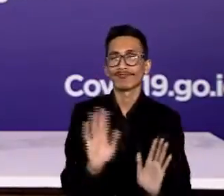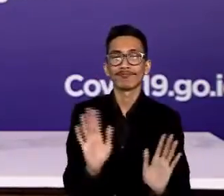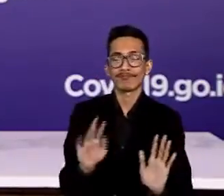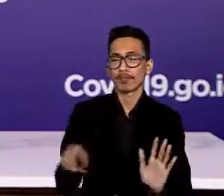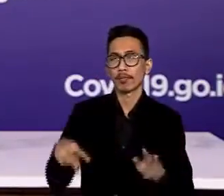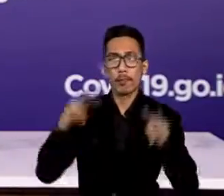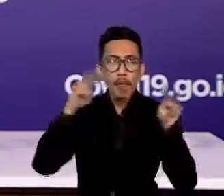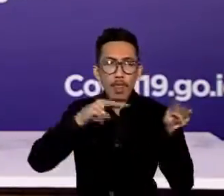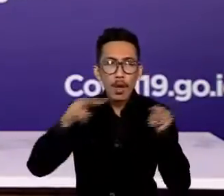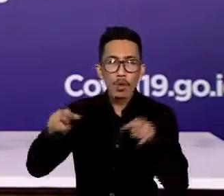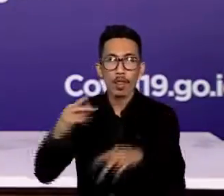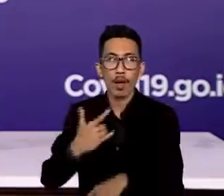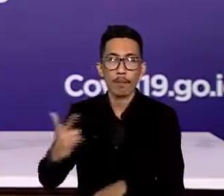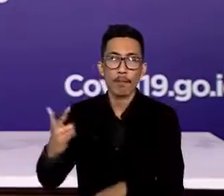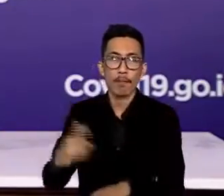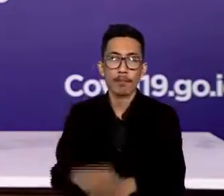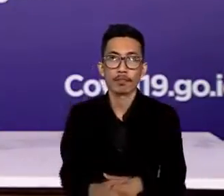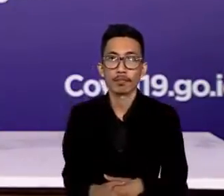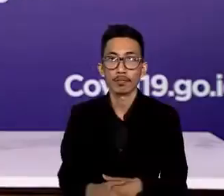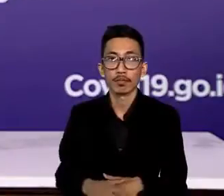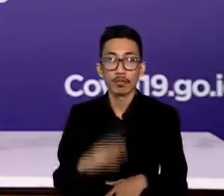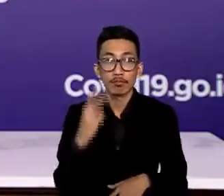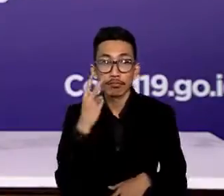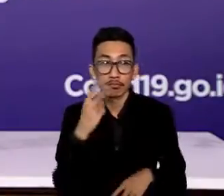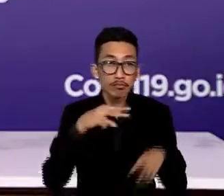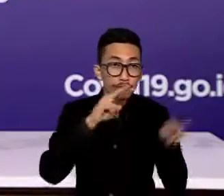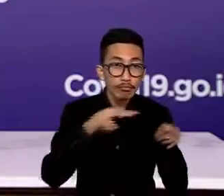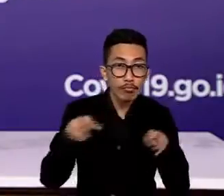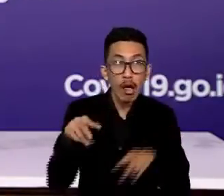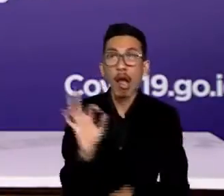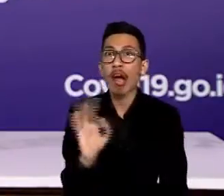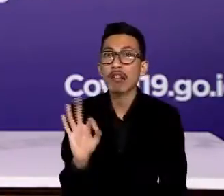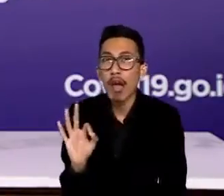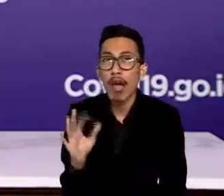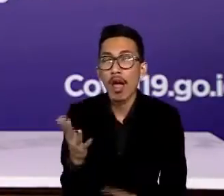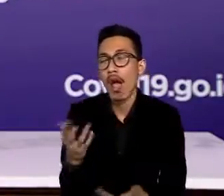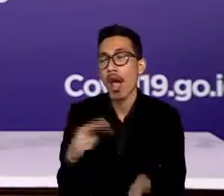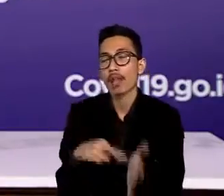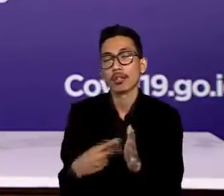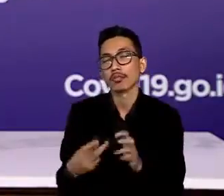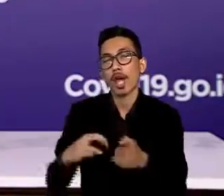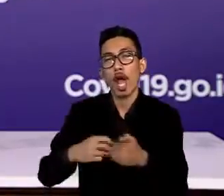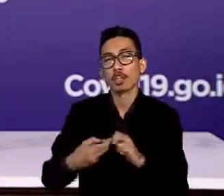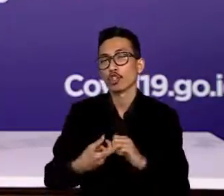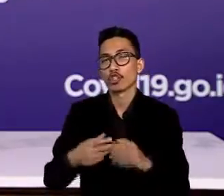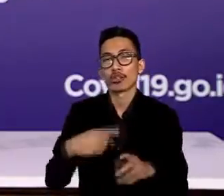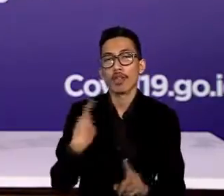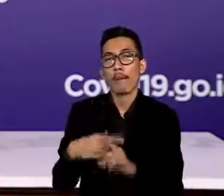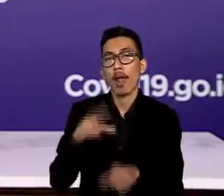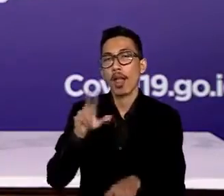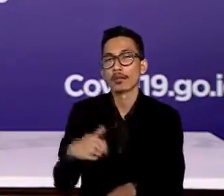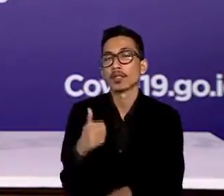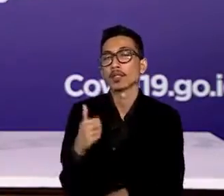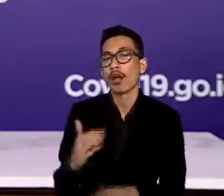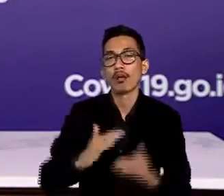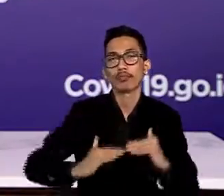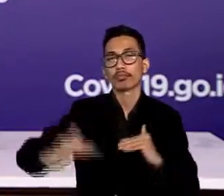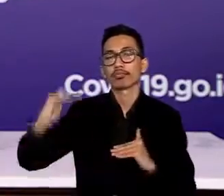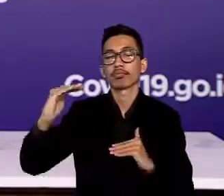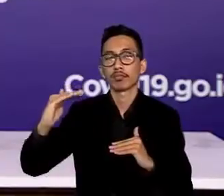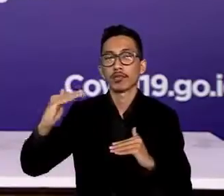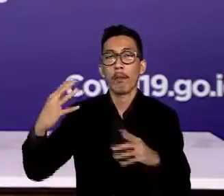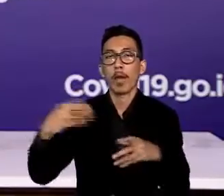justru apabila tidak dijaga dengan baik kasus di wilayah anda akan meningkat dan berpotensi masuk ke level